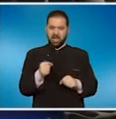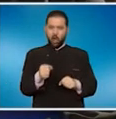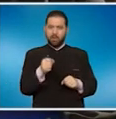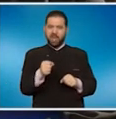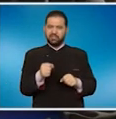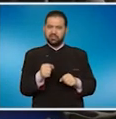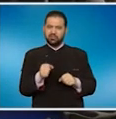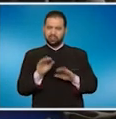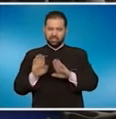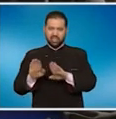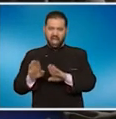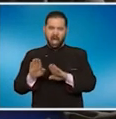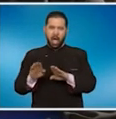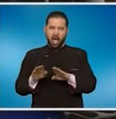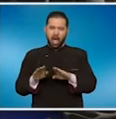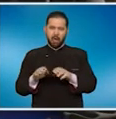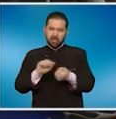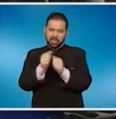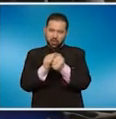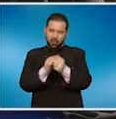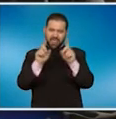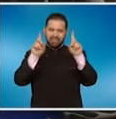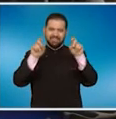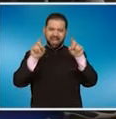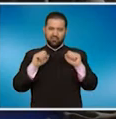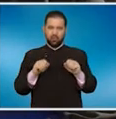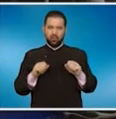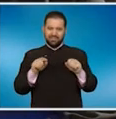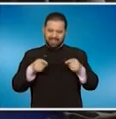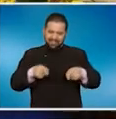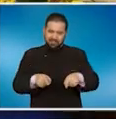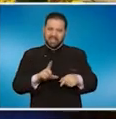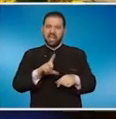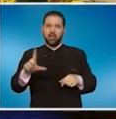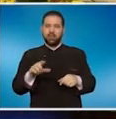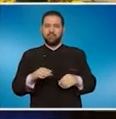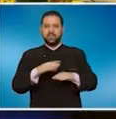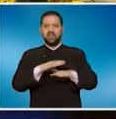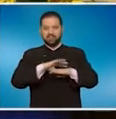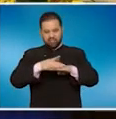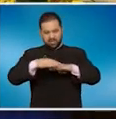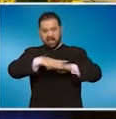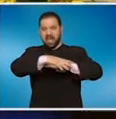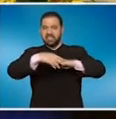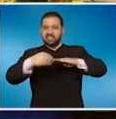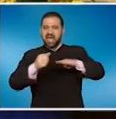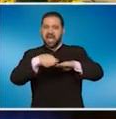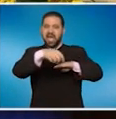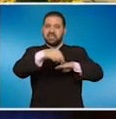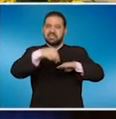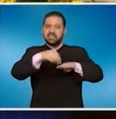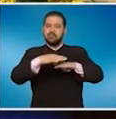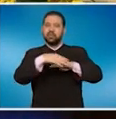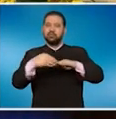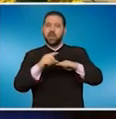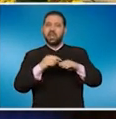te ferește de influența și lucrarea celui rău. Și încălțați picioarele voastre,